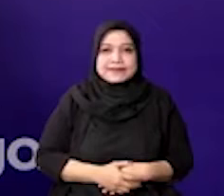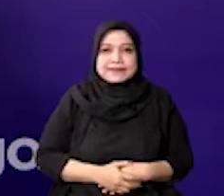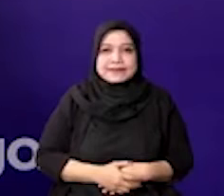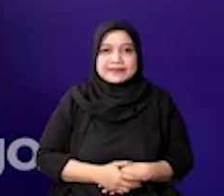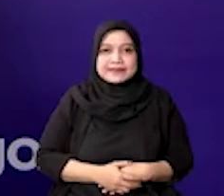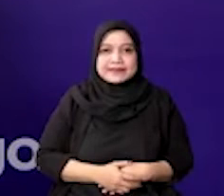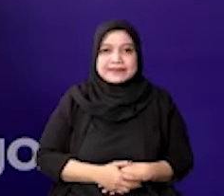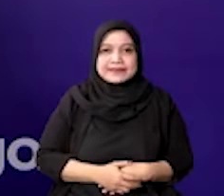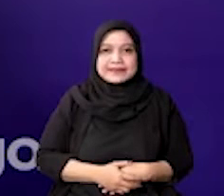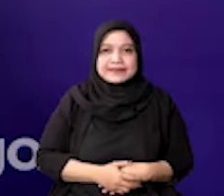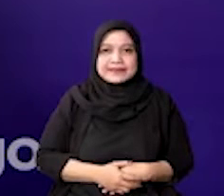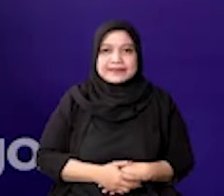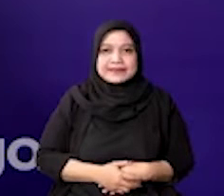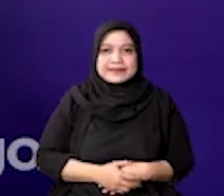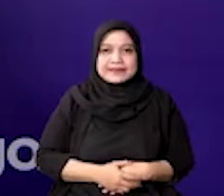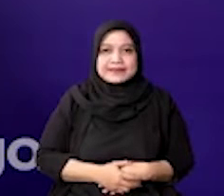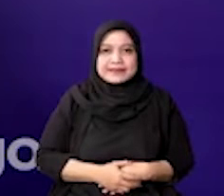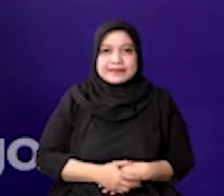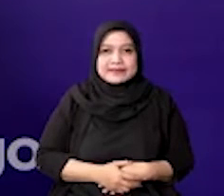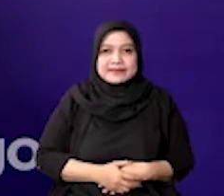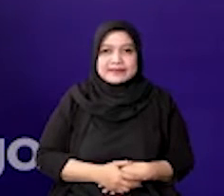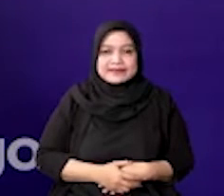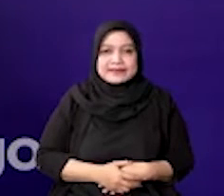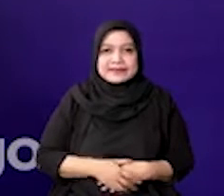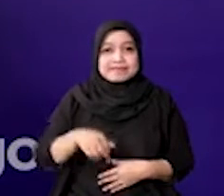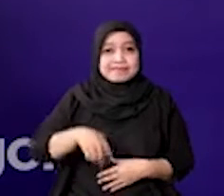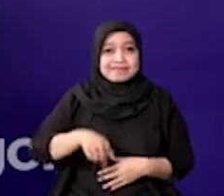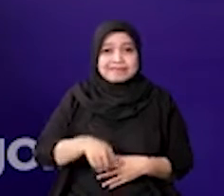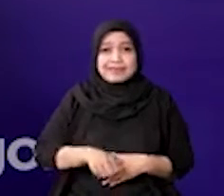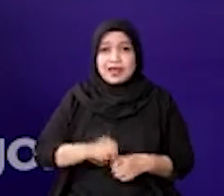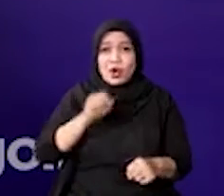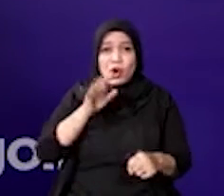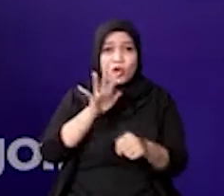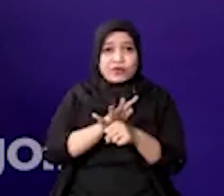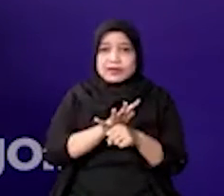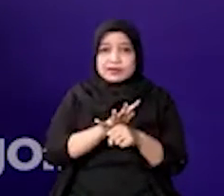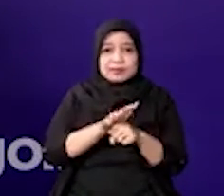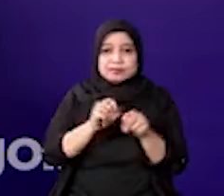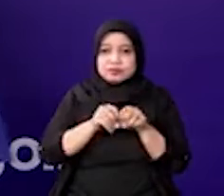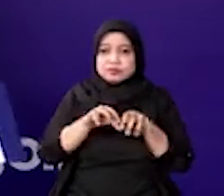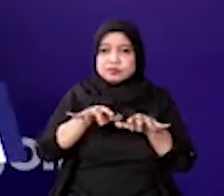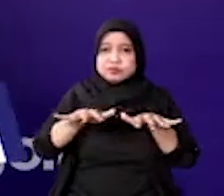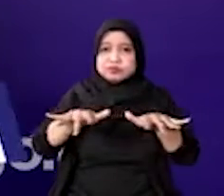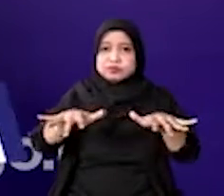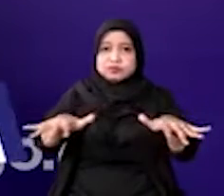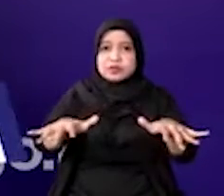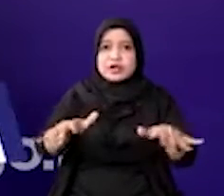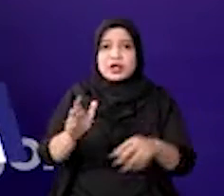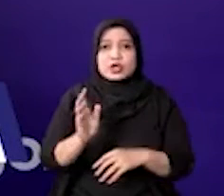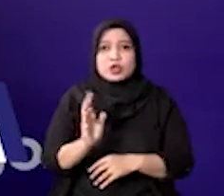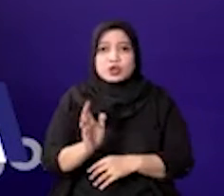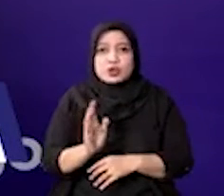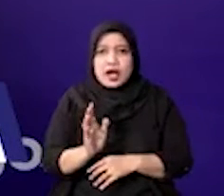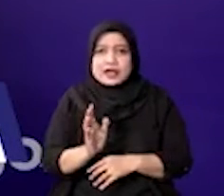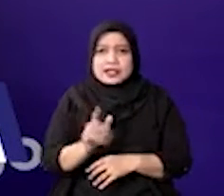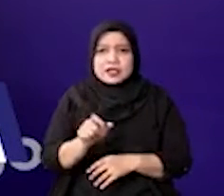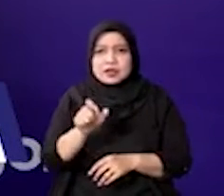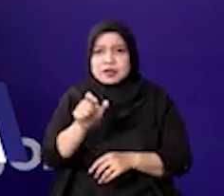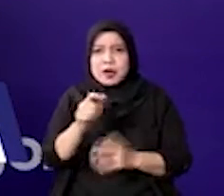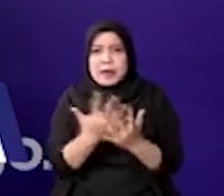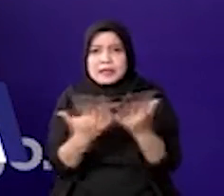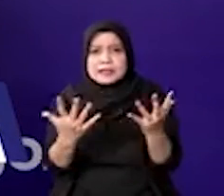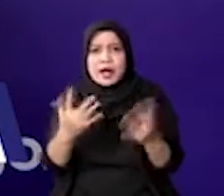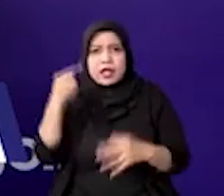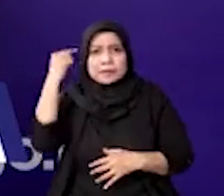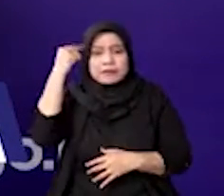ini sehingga dianggap ganas momok bagi masyarakat dunia ini yang jelas kalau tadi saya sepakat dengan